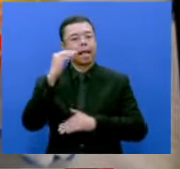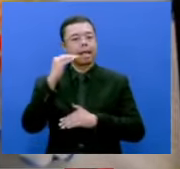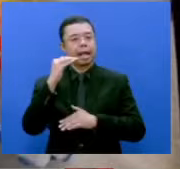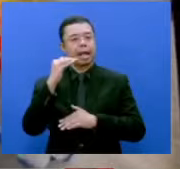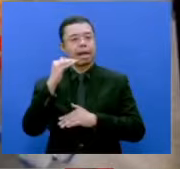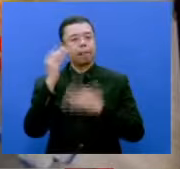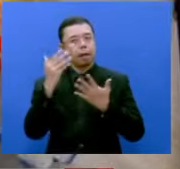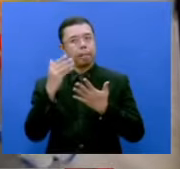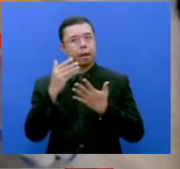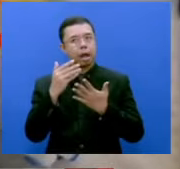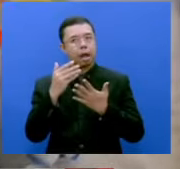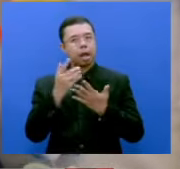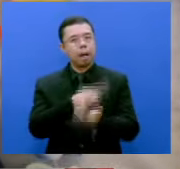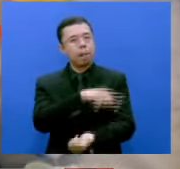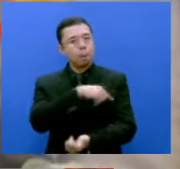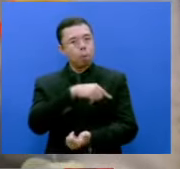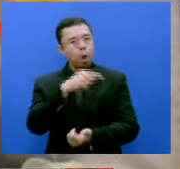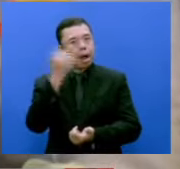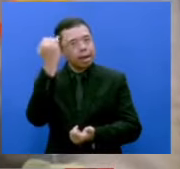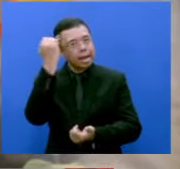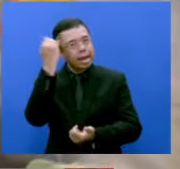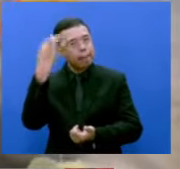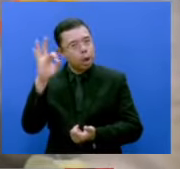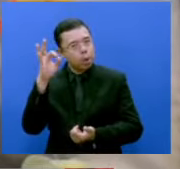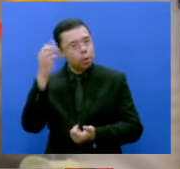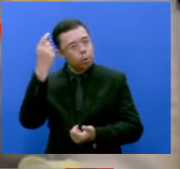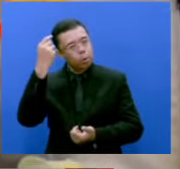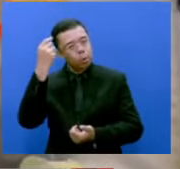dan menambah wawasan dari teman-teman